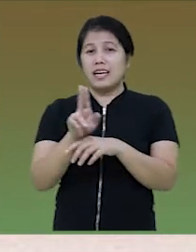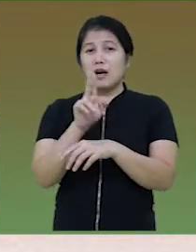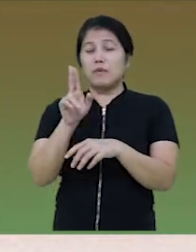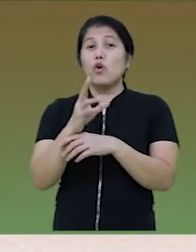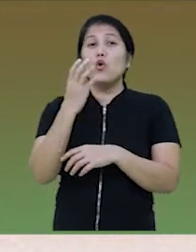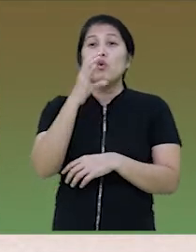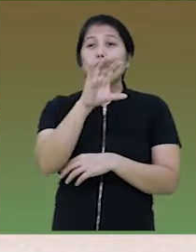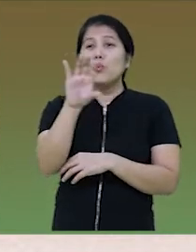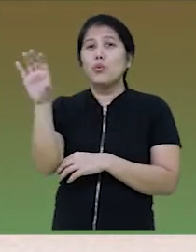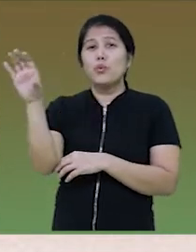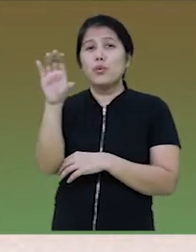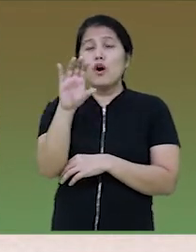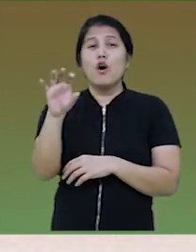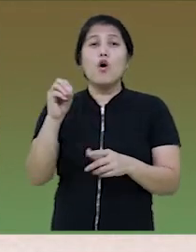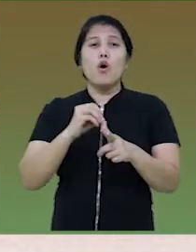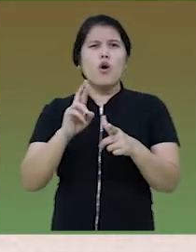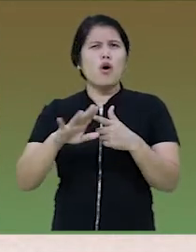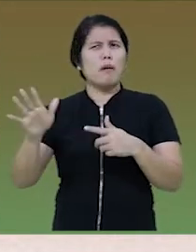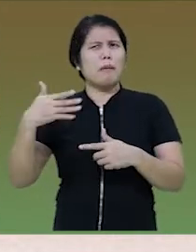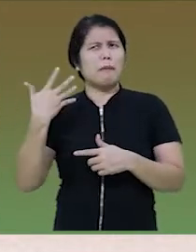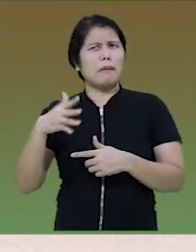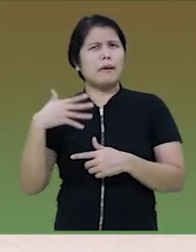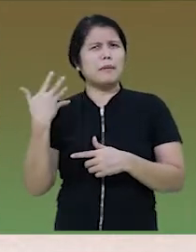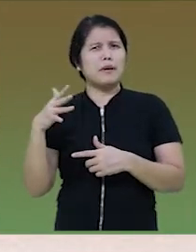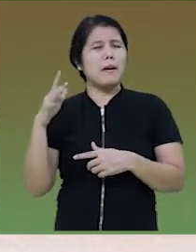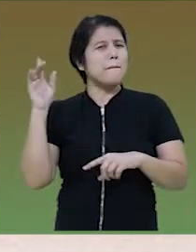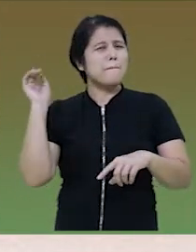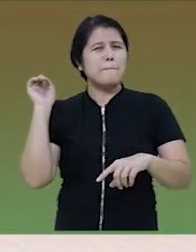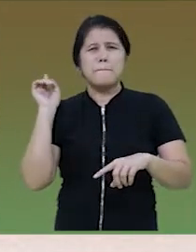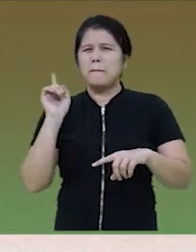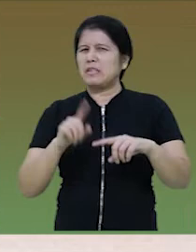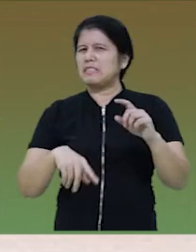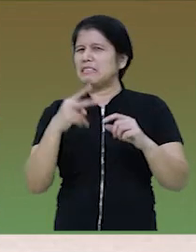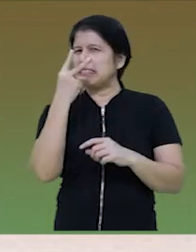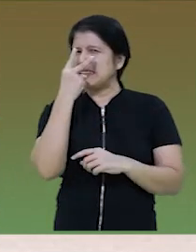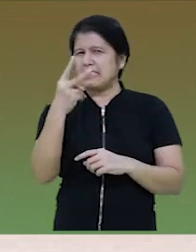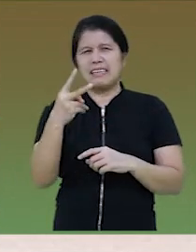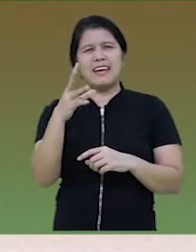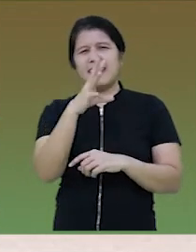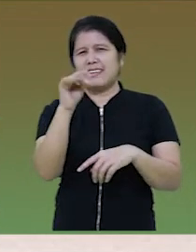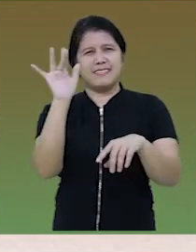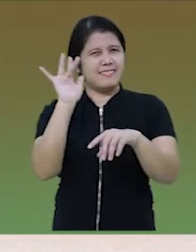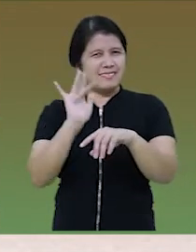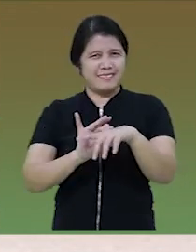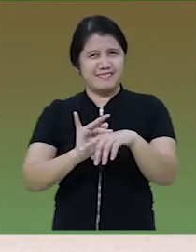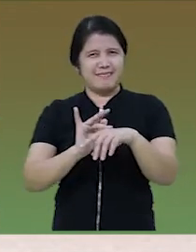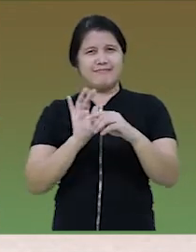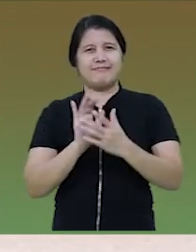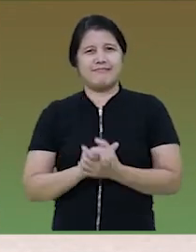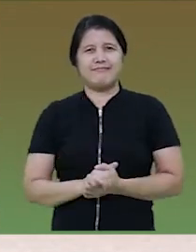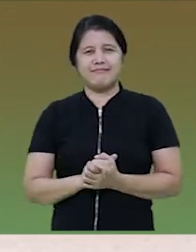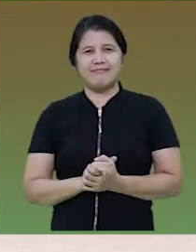fan o pagpapaypay pero hindi natin ito nakikita at nahahawakan.